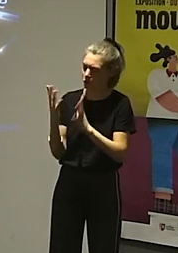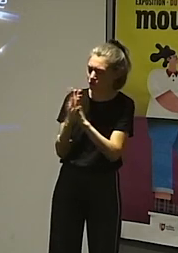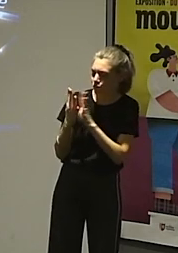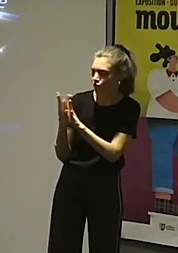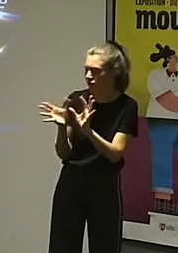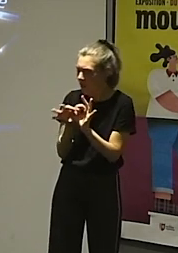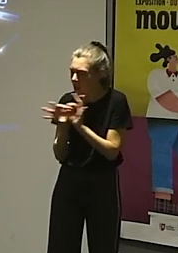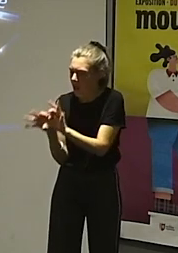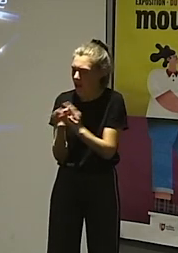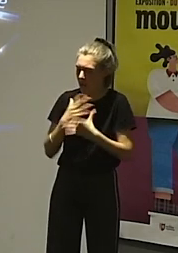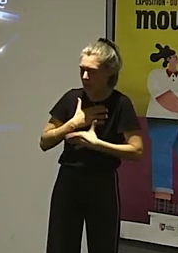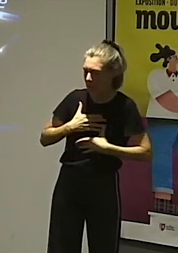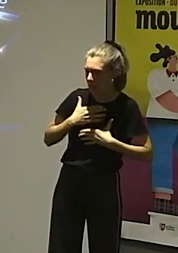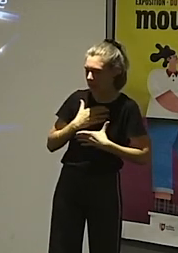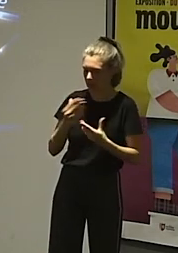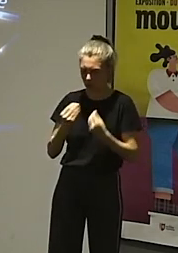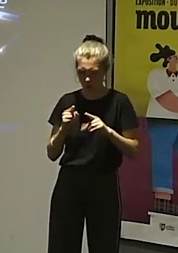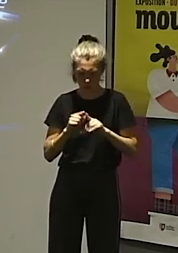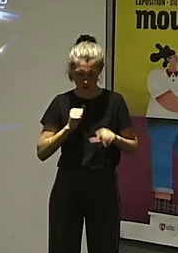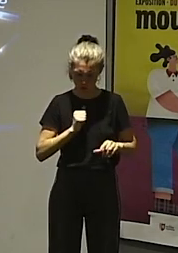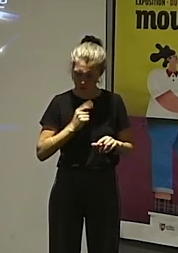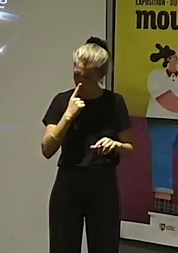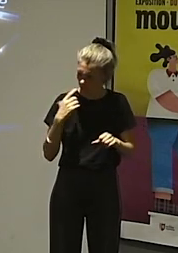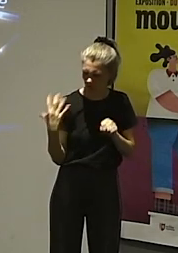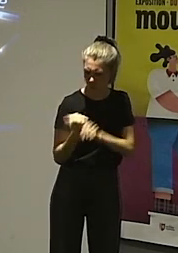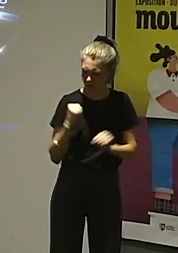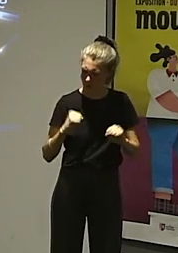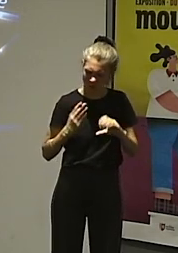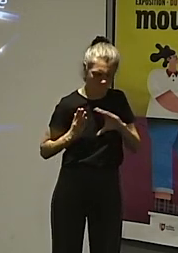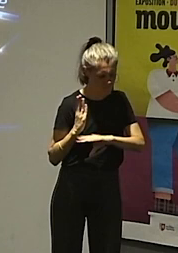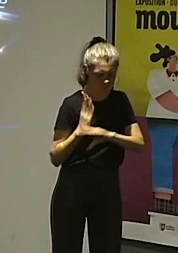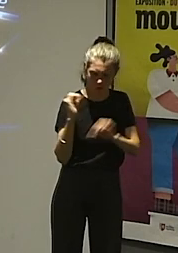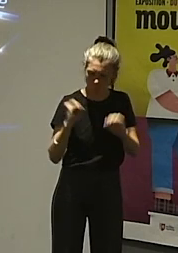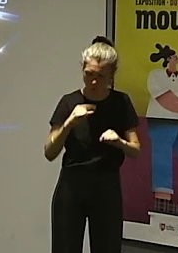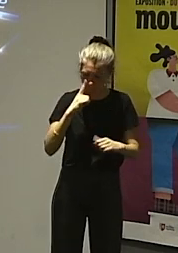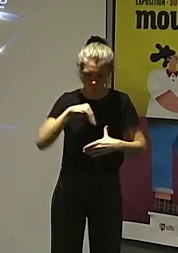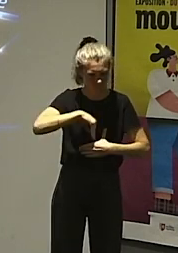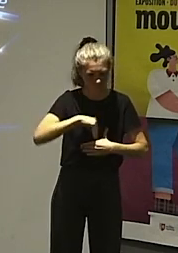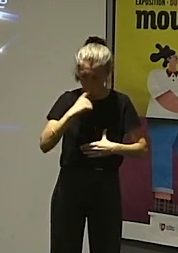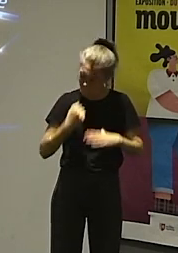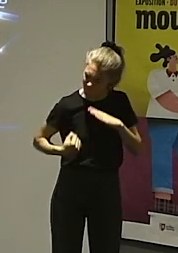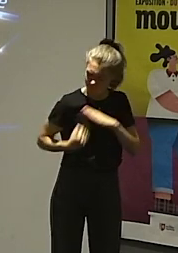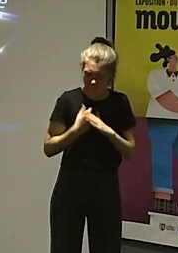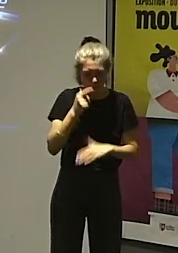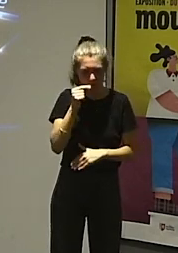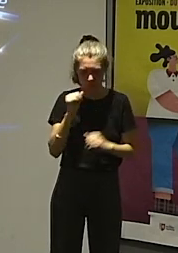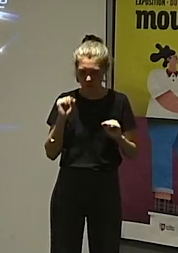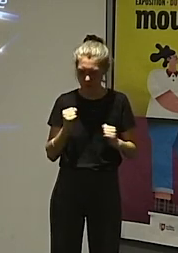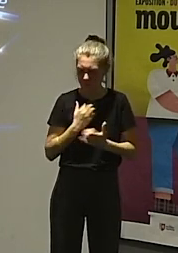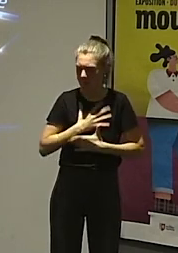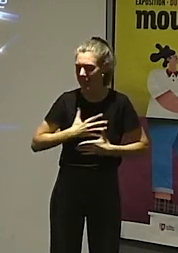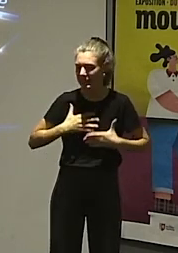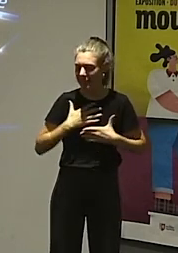on se comprend. Le dépassement de soi-même, de donner tout ce qu'on a au fond de nous, de le développer au maximum. Et